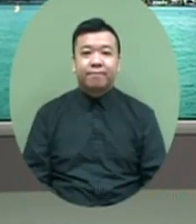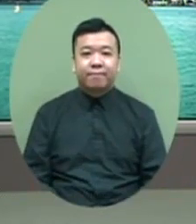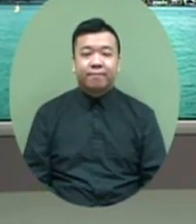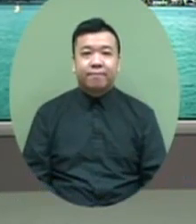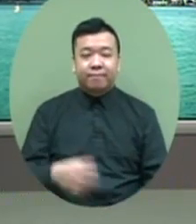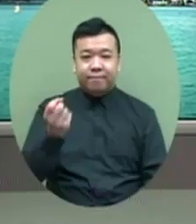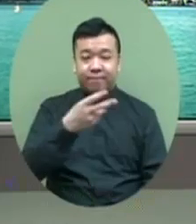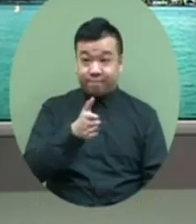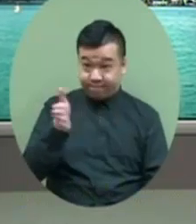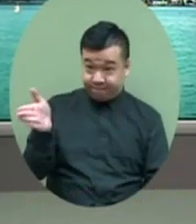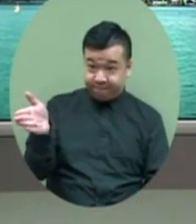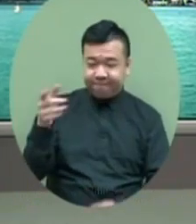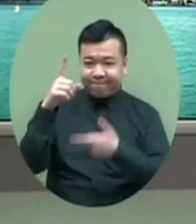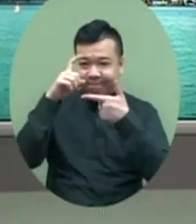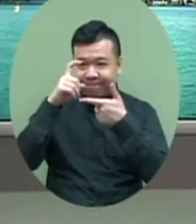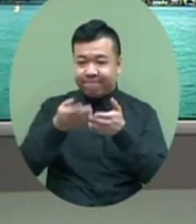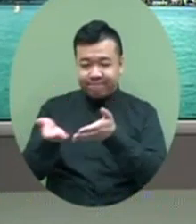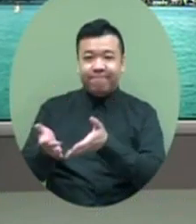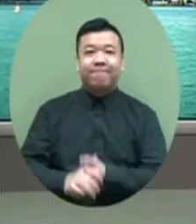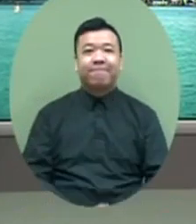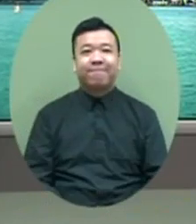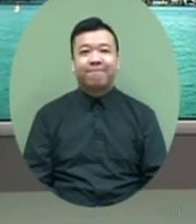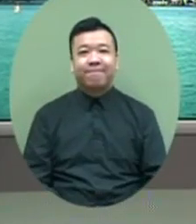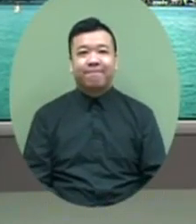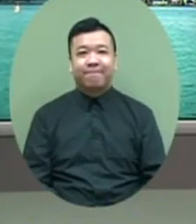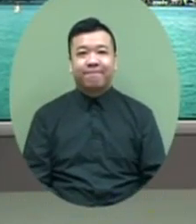嗯，跟住仲有嗰邊係